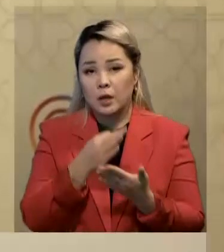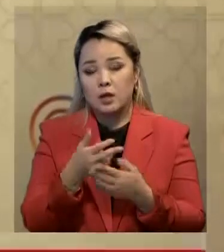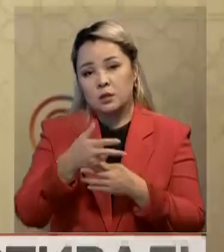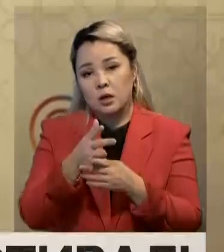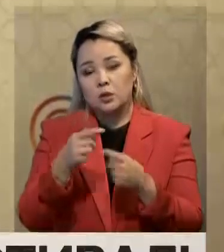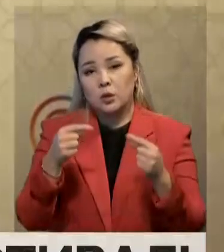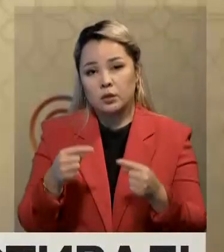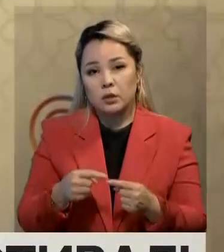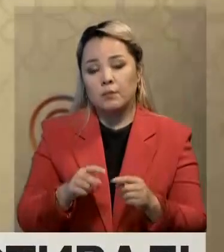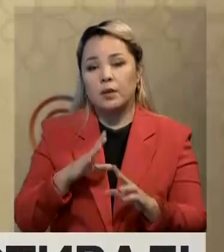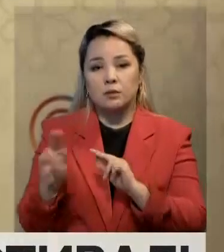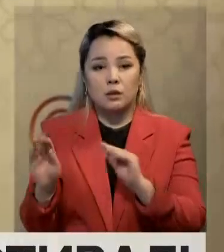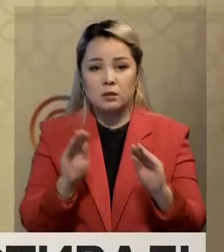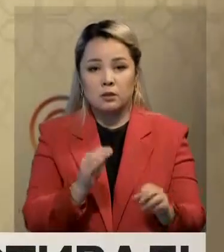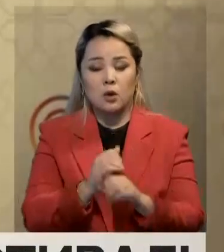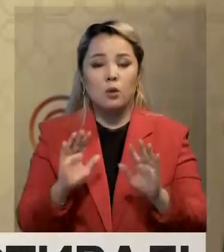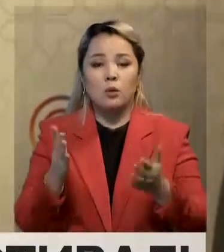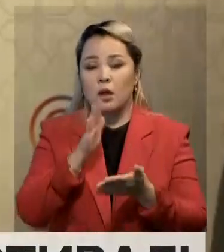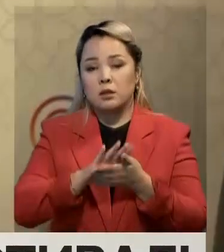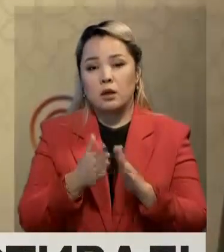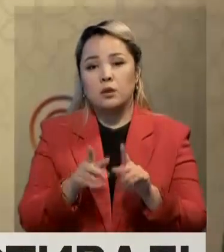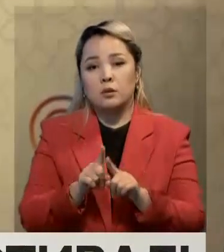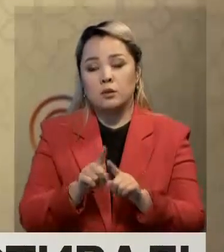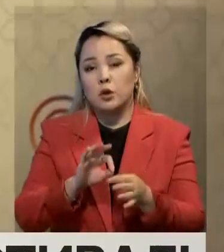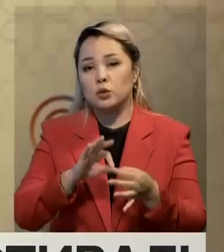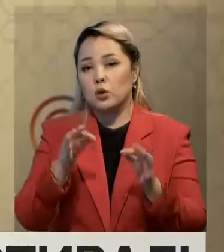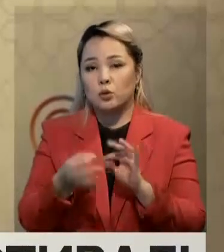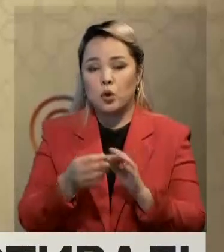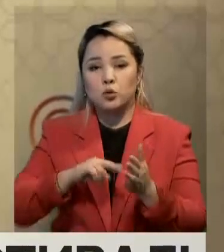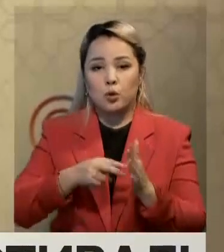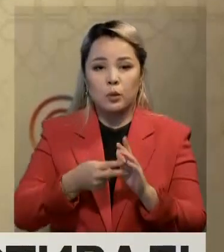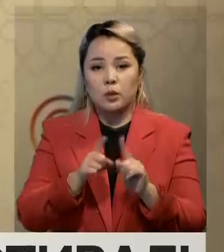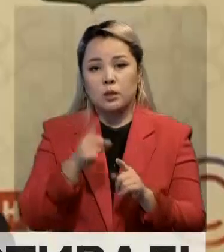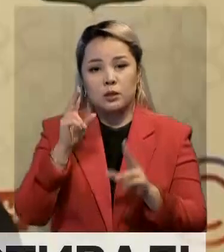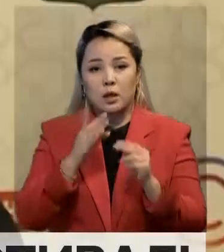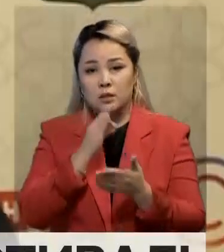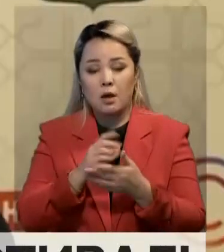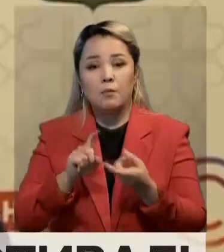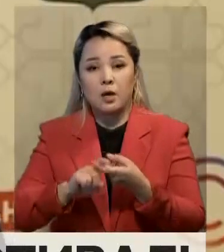түсірдік. Өйткені барлық оқиға қазіргі кезде де болып жатыр. Өте күрделі жоба деп есептеймін.